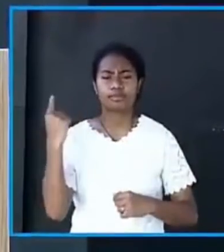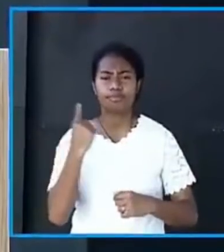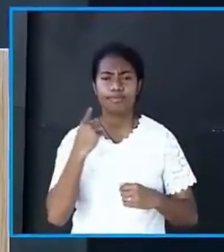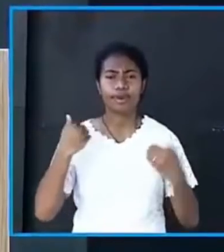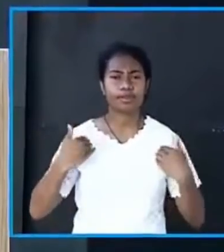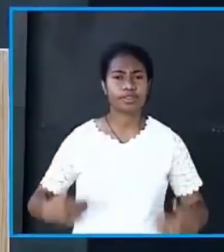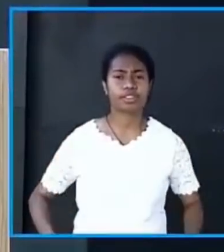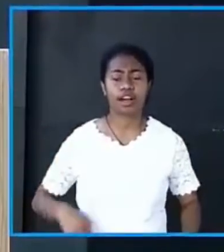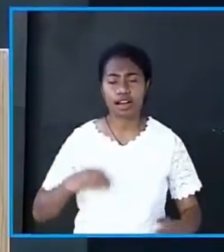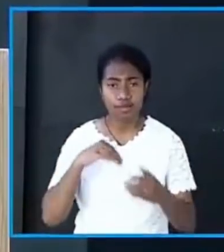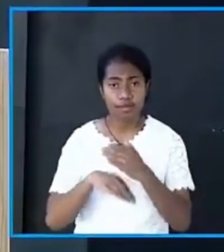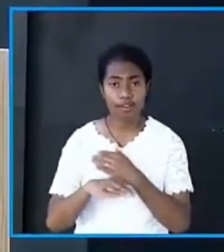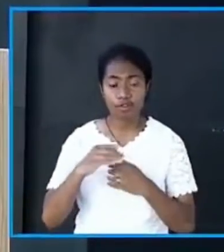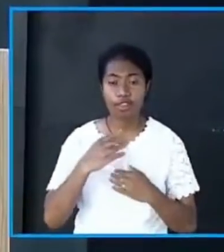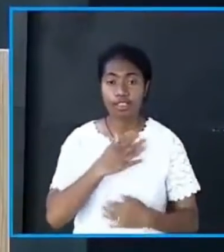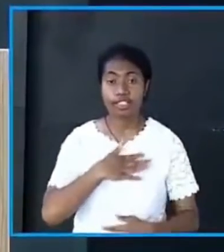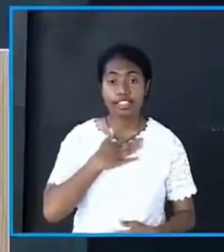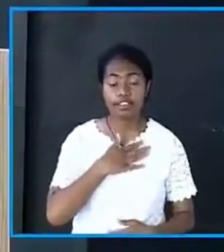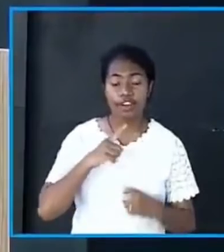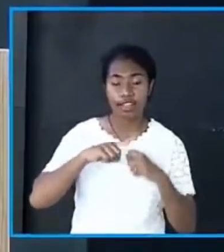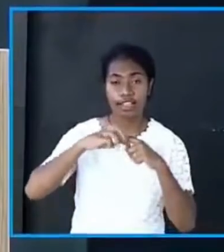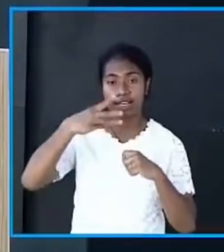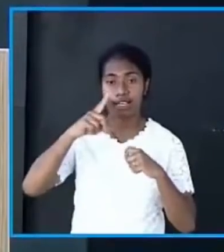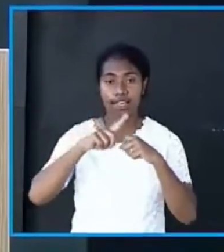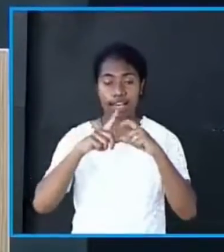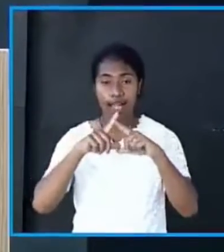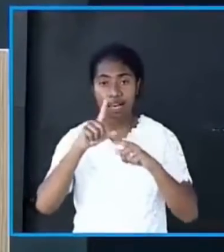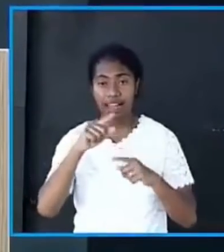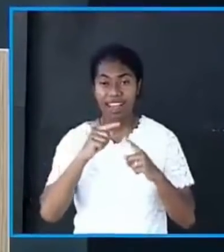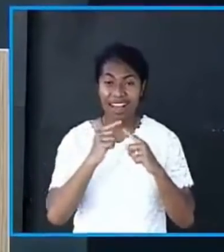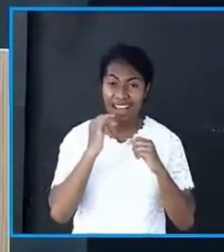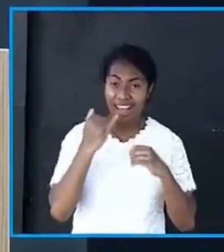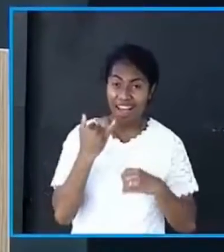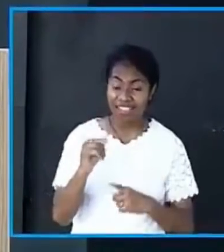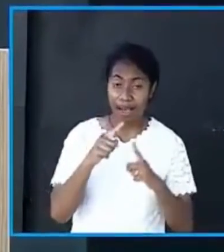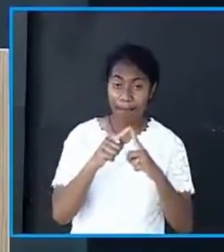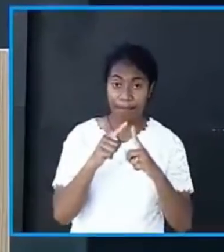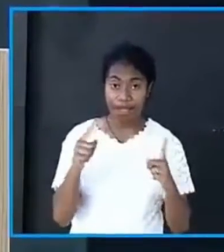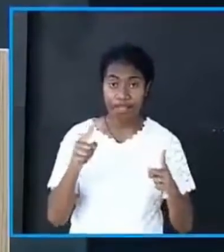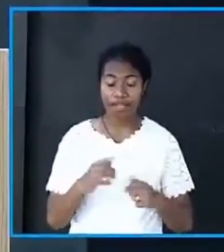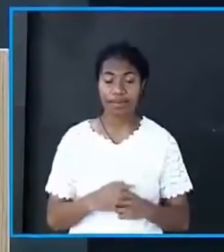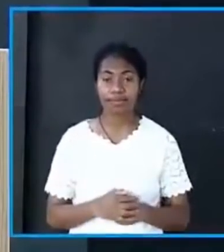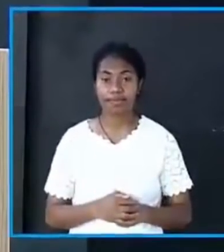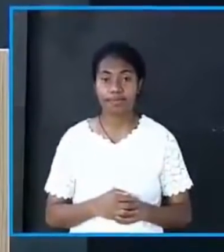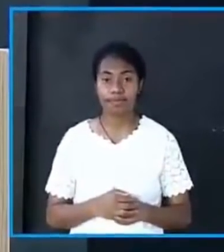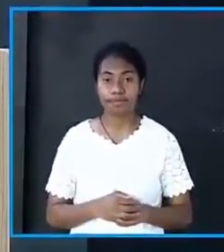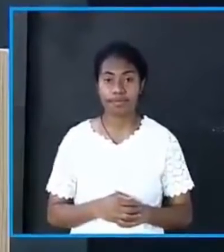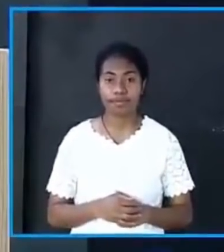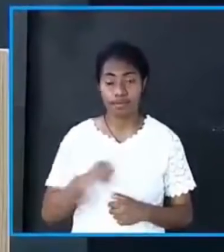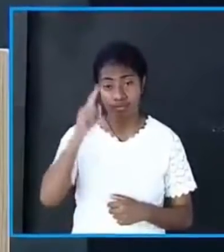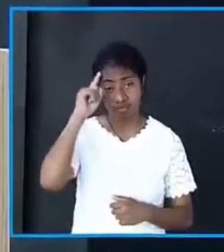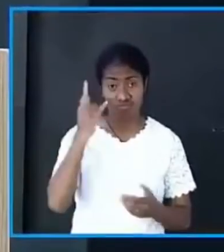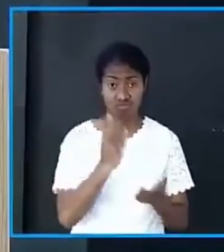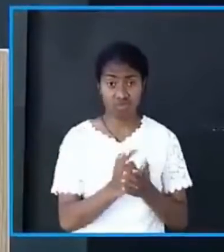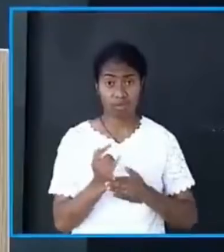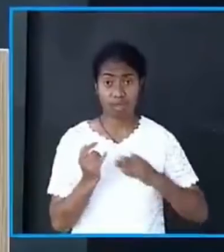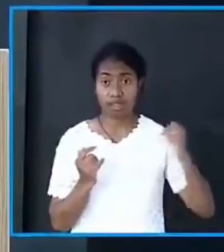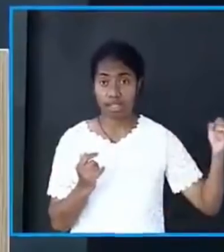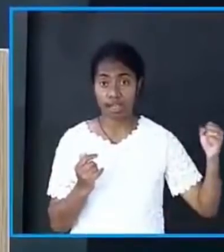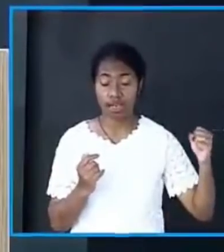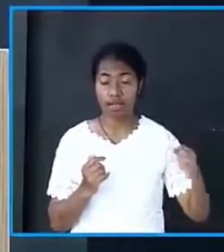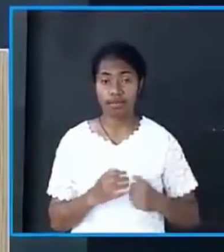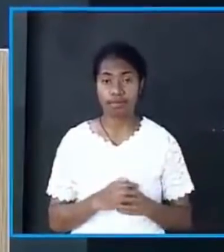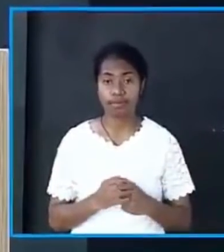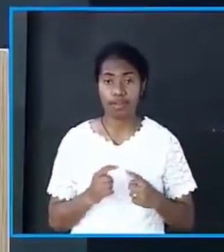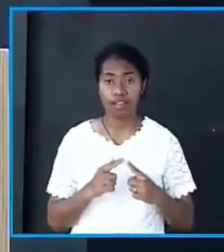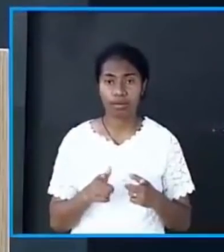kekal tak hanya bedanya adalah dia akan kVA Nah kalau ke sana dari selama-lamanya